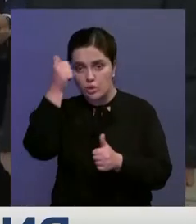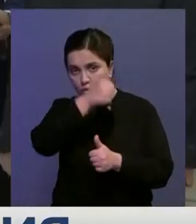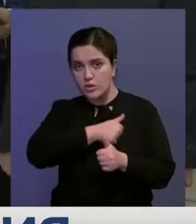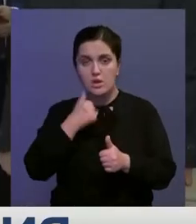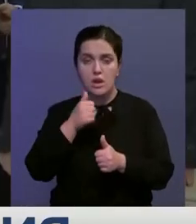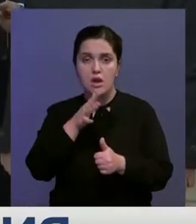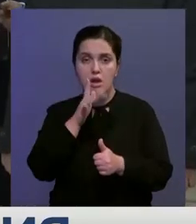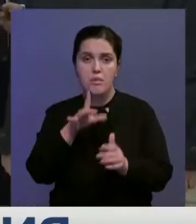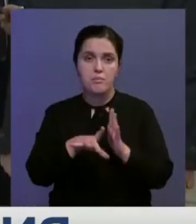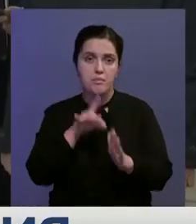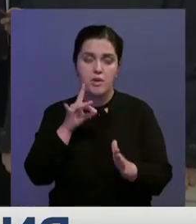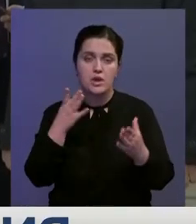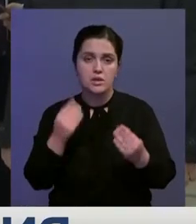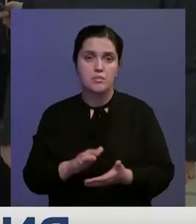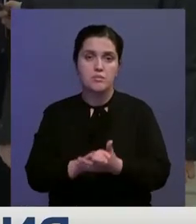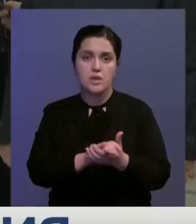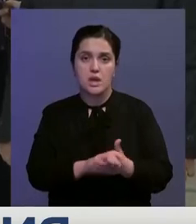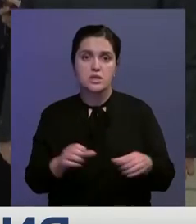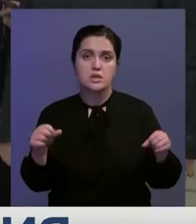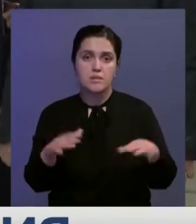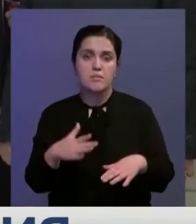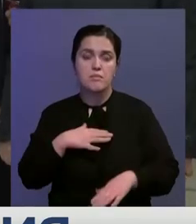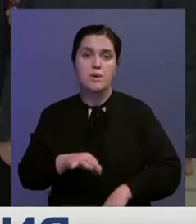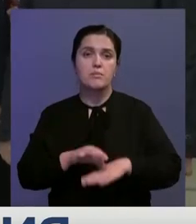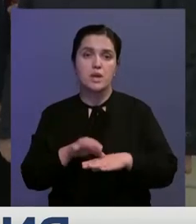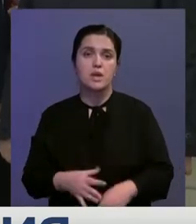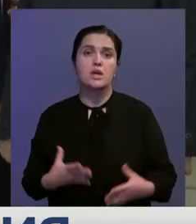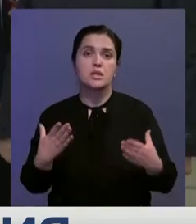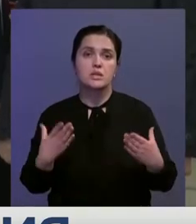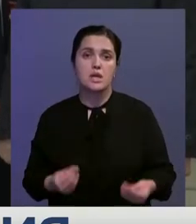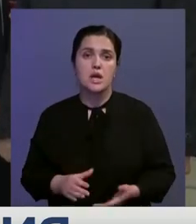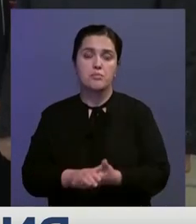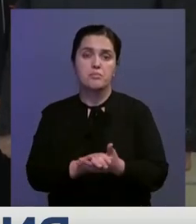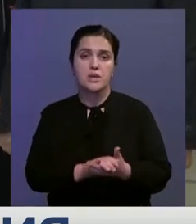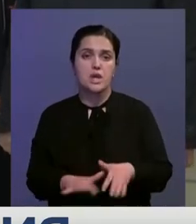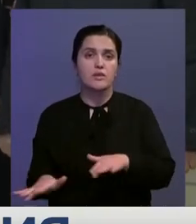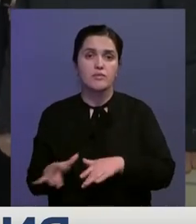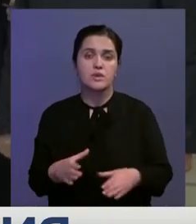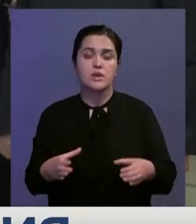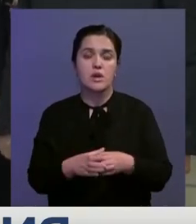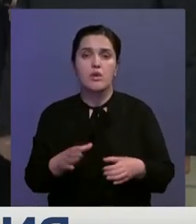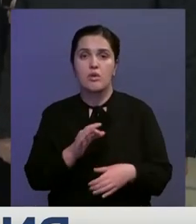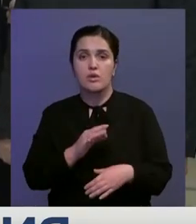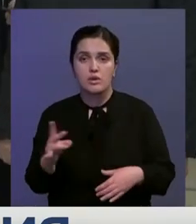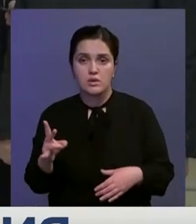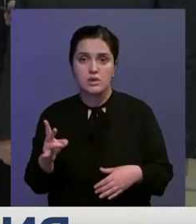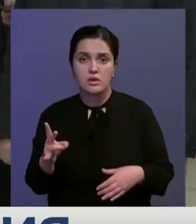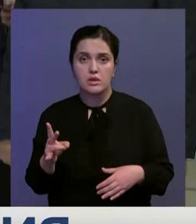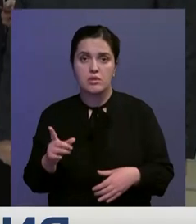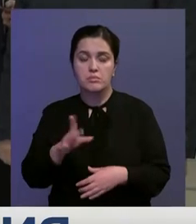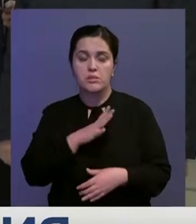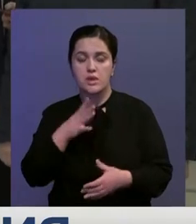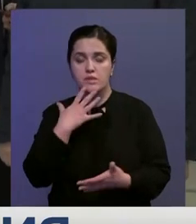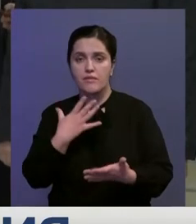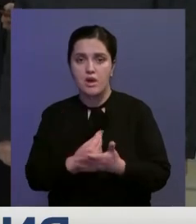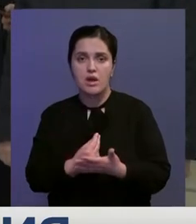определенный день миротворцы собирались, мы проводили день миротворца Организации Объединенных Наций. Там были свои